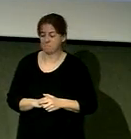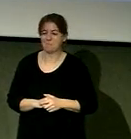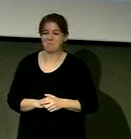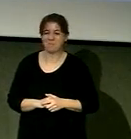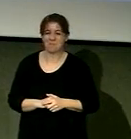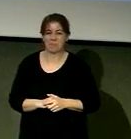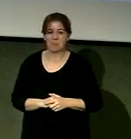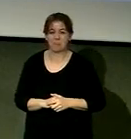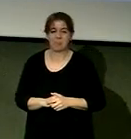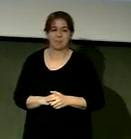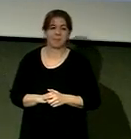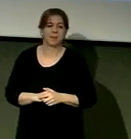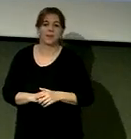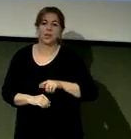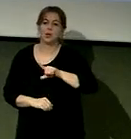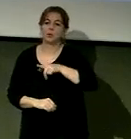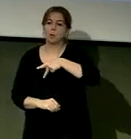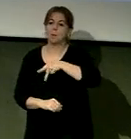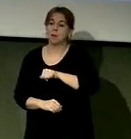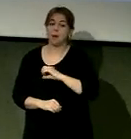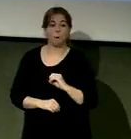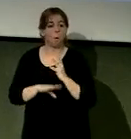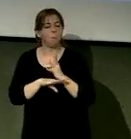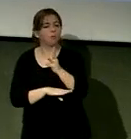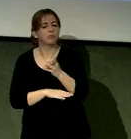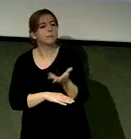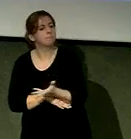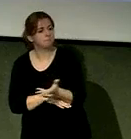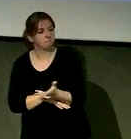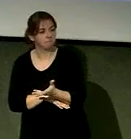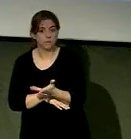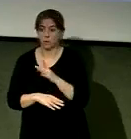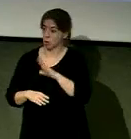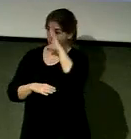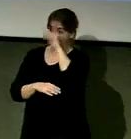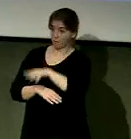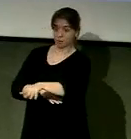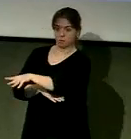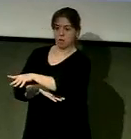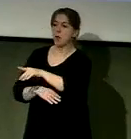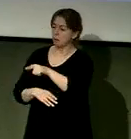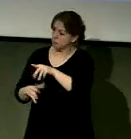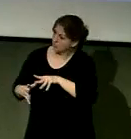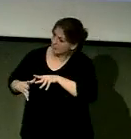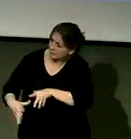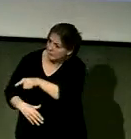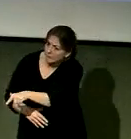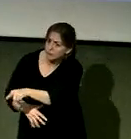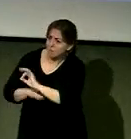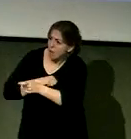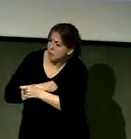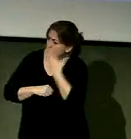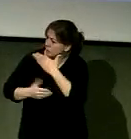Le projet de 2PAO est de soutenir, de réunir, comme aujourd'hui, des professionnels interpellés par ces questions très complexes